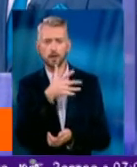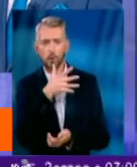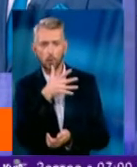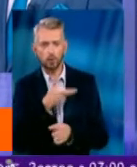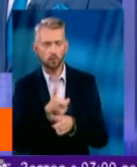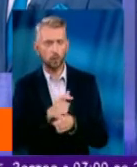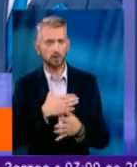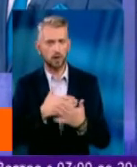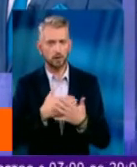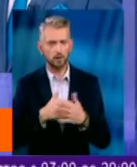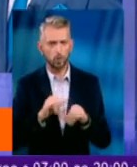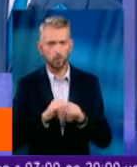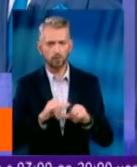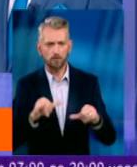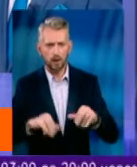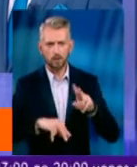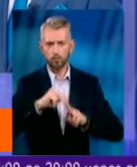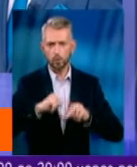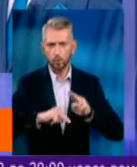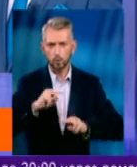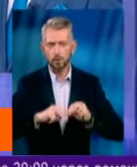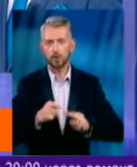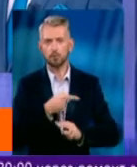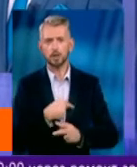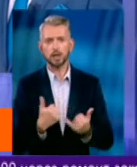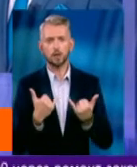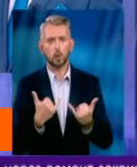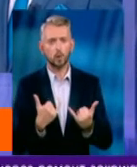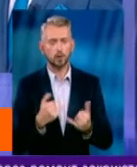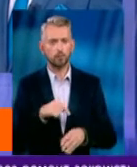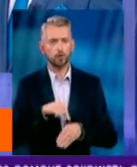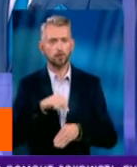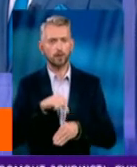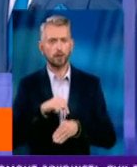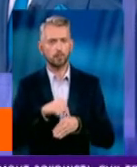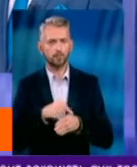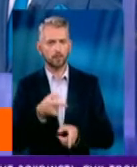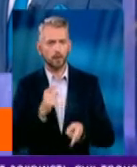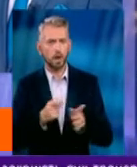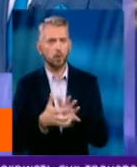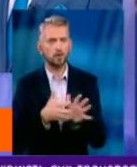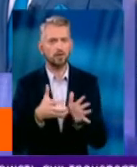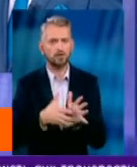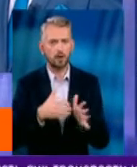досить активно розвивається і будується. Ми на сьогодні відчуваємо реальну нестачу